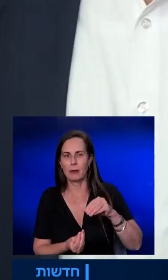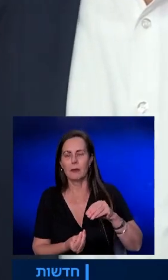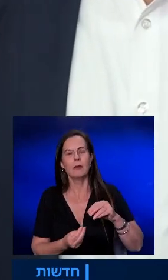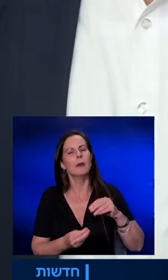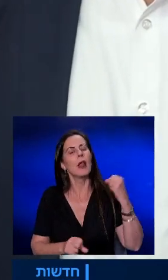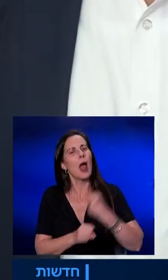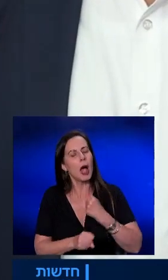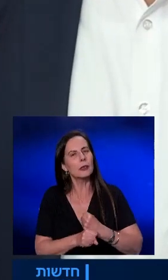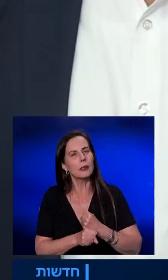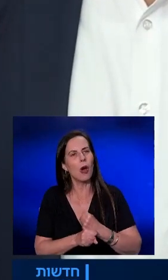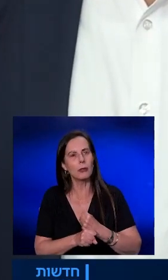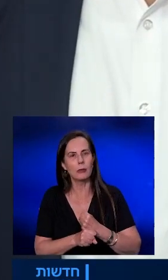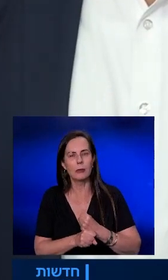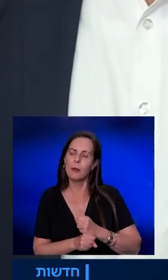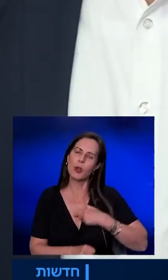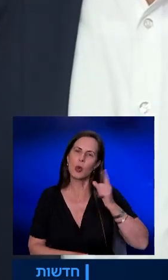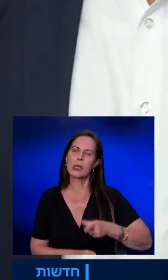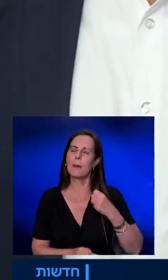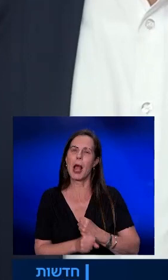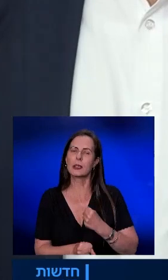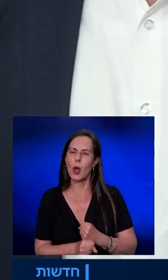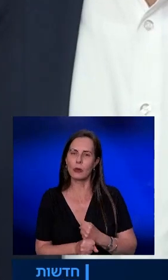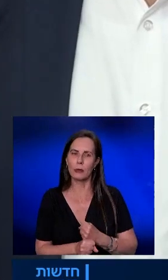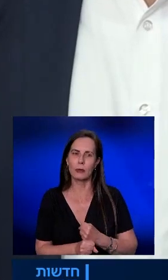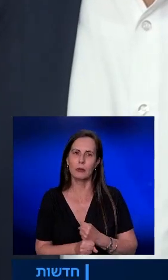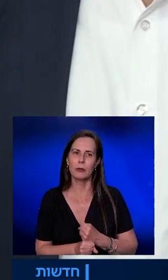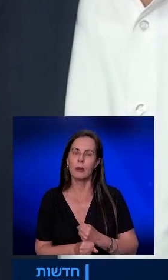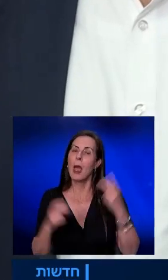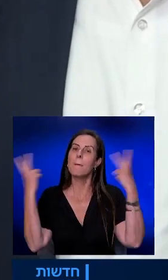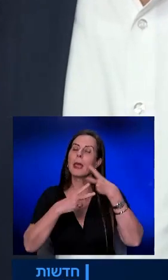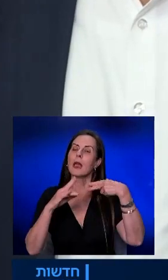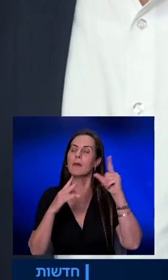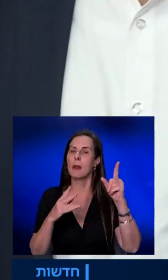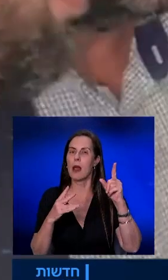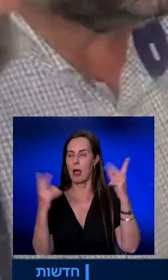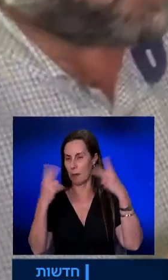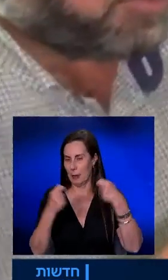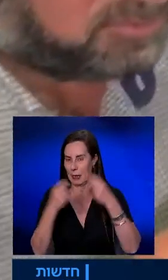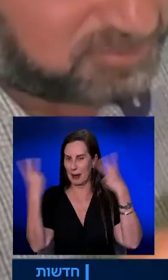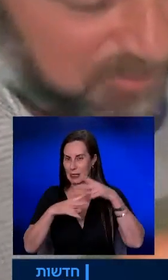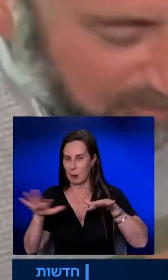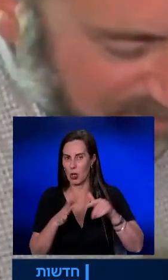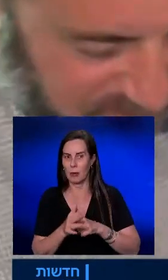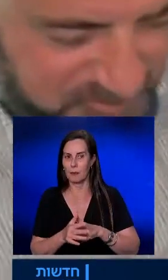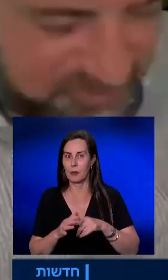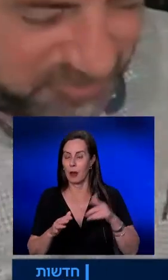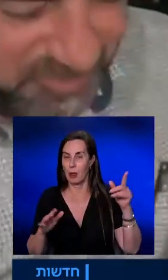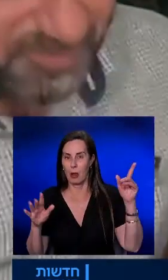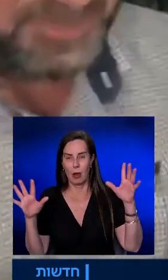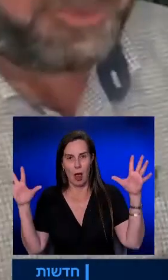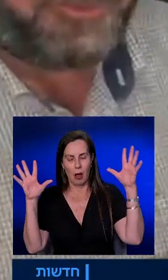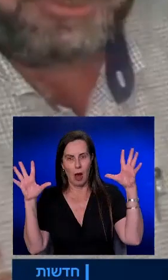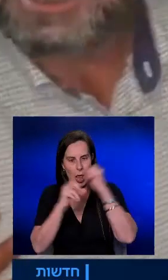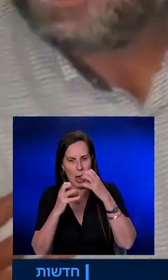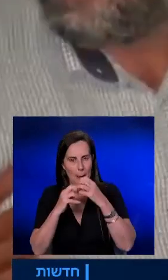לחזור ולקיים את חובתנו בהתאם להסכמים הקואליציוניים. למעשה ליל השימורים של רע"מ